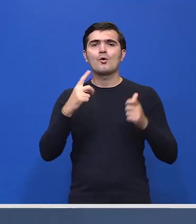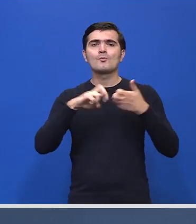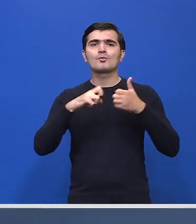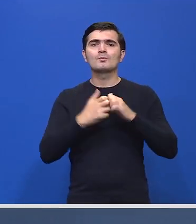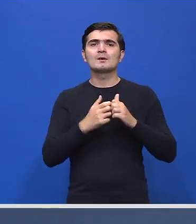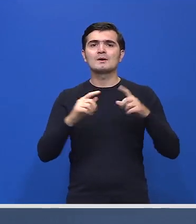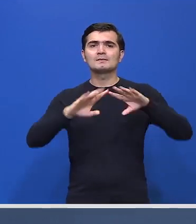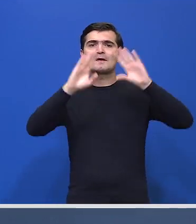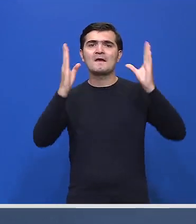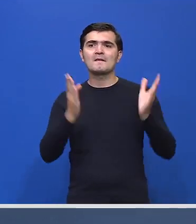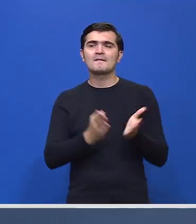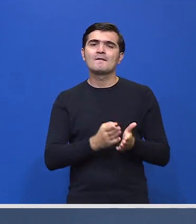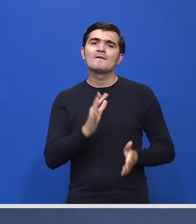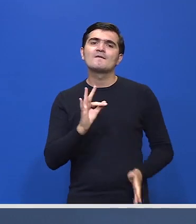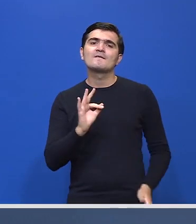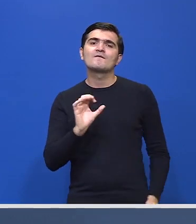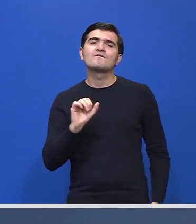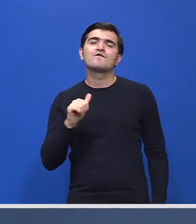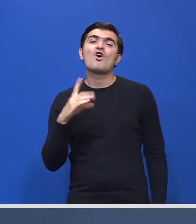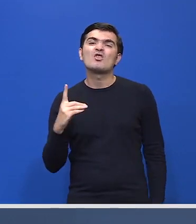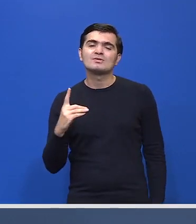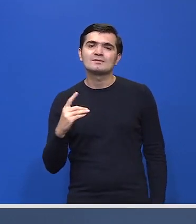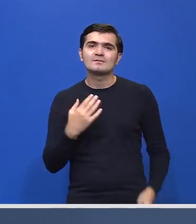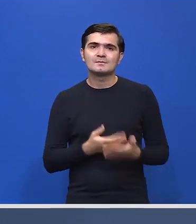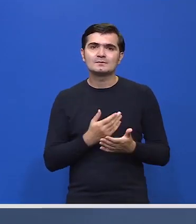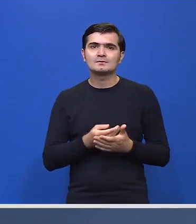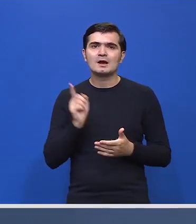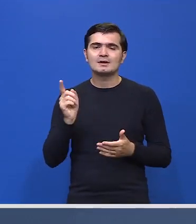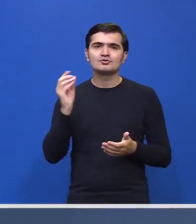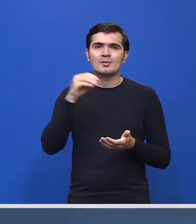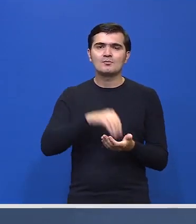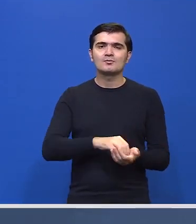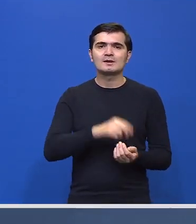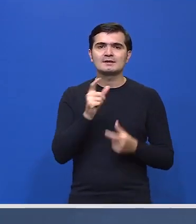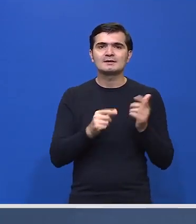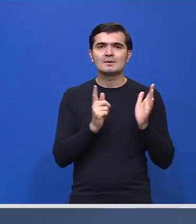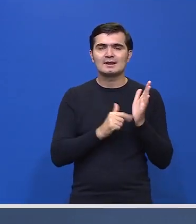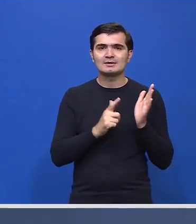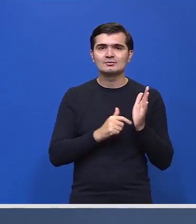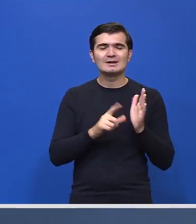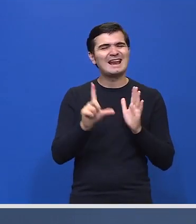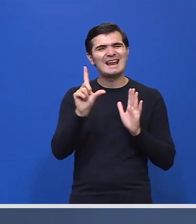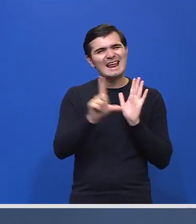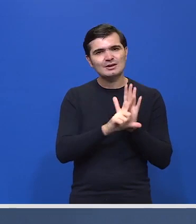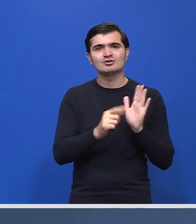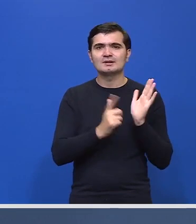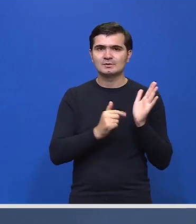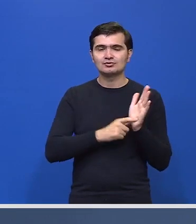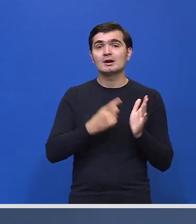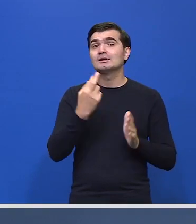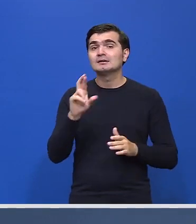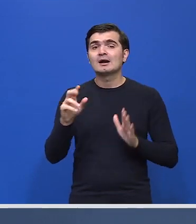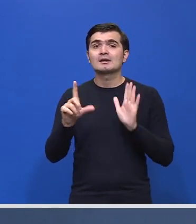anume că el în conținutul lui cuprinde legile speciale, iar legislația